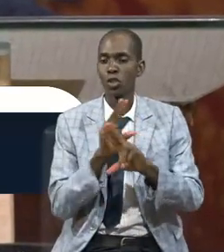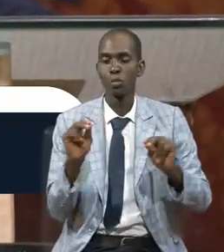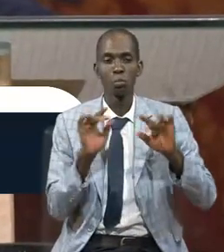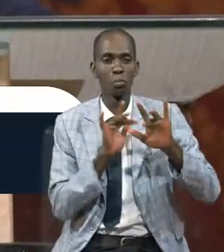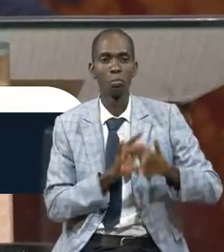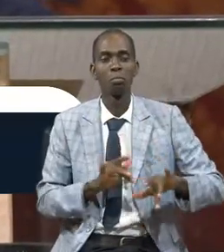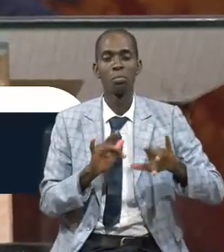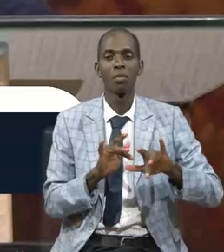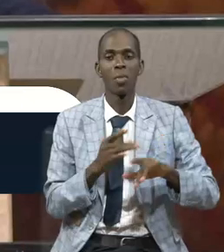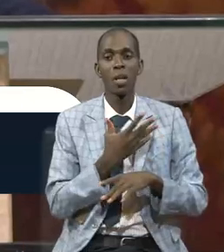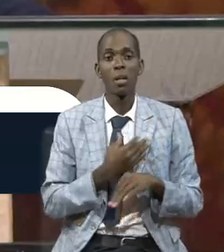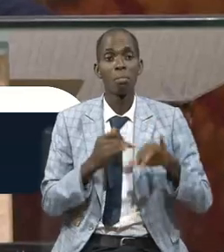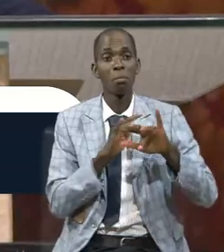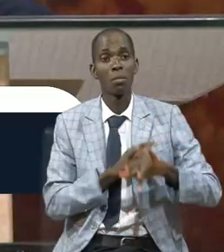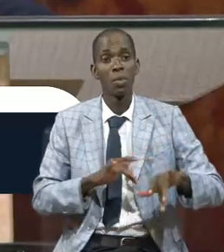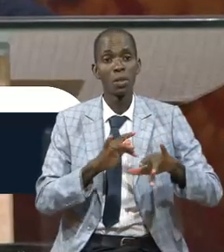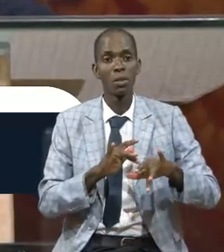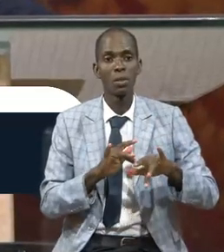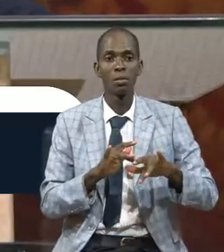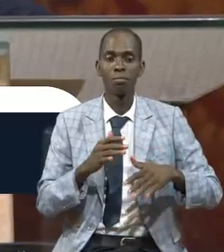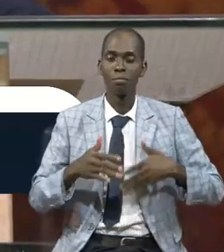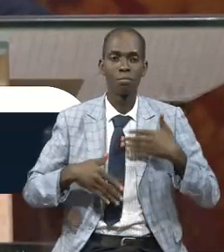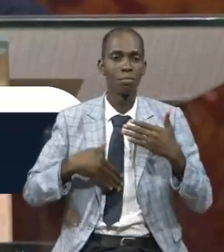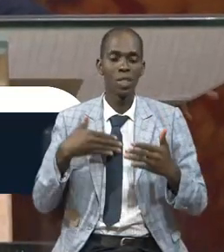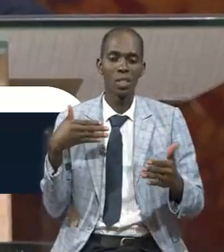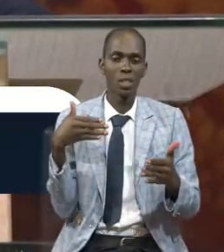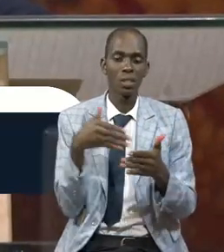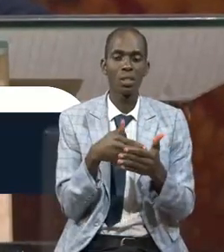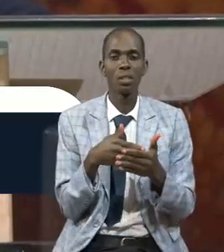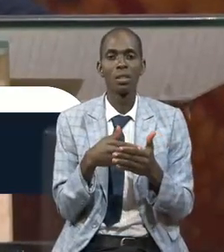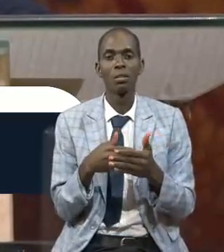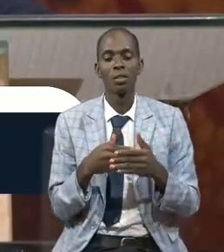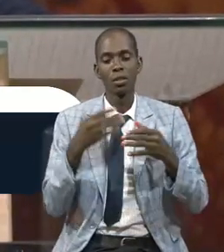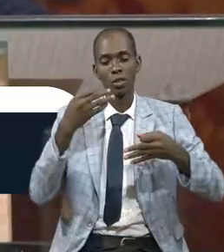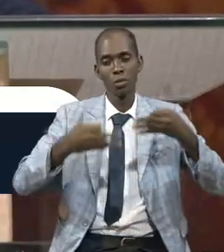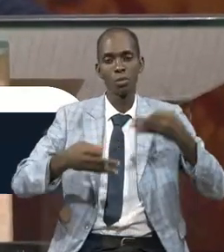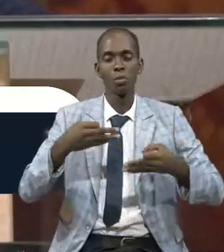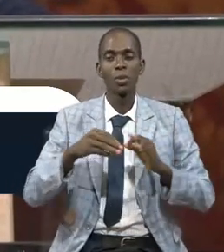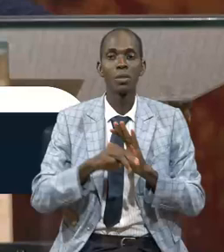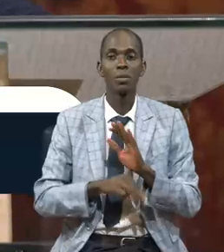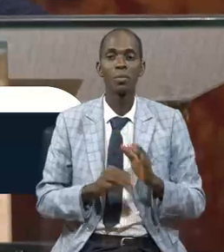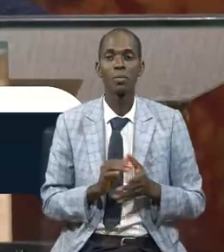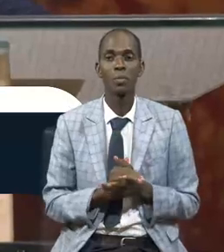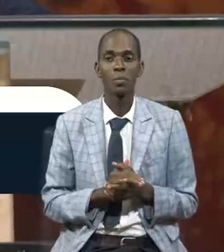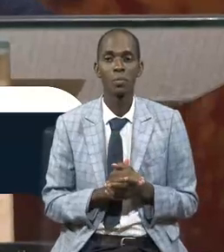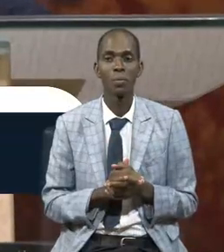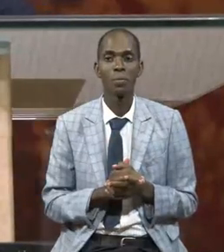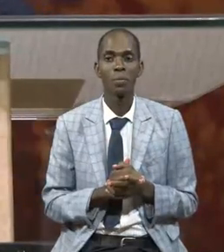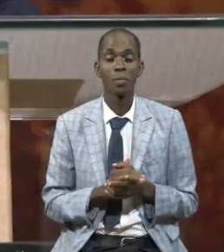fait miséricorde. La miséricorde triomphe du jugement.